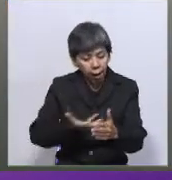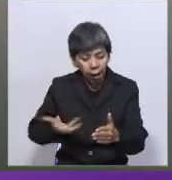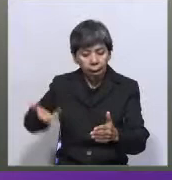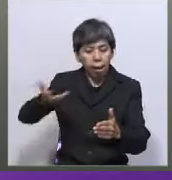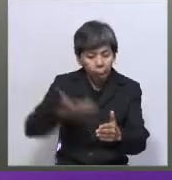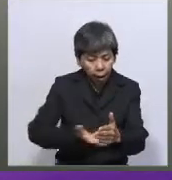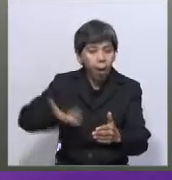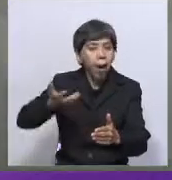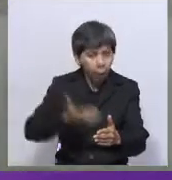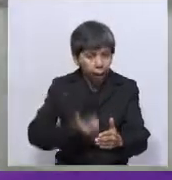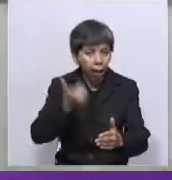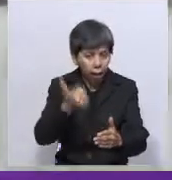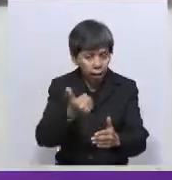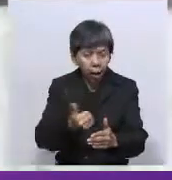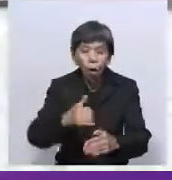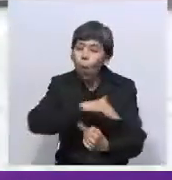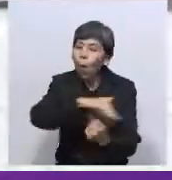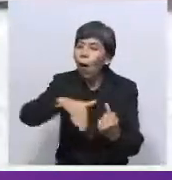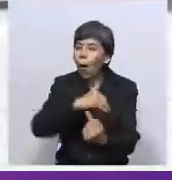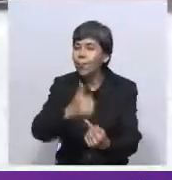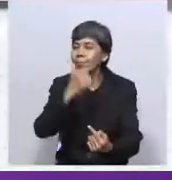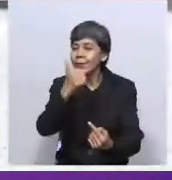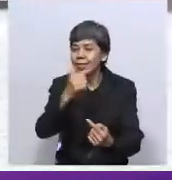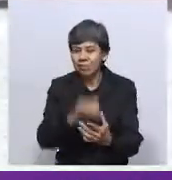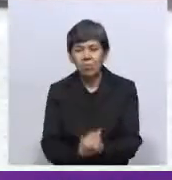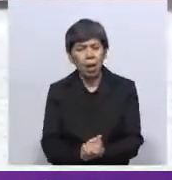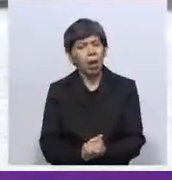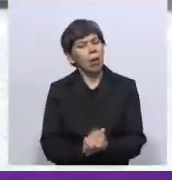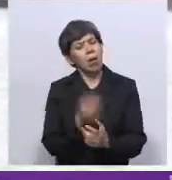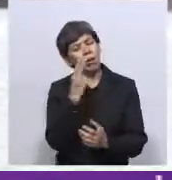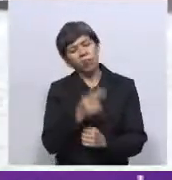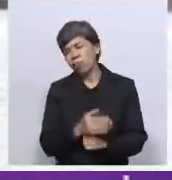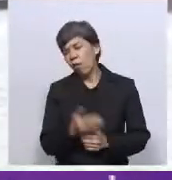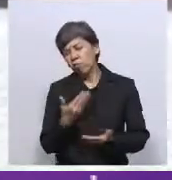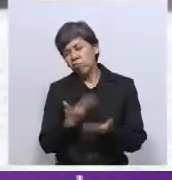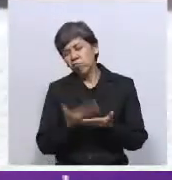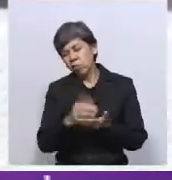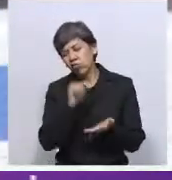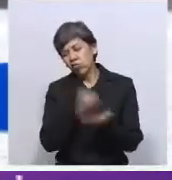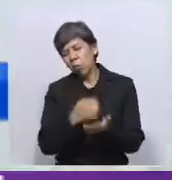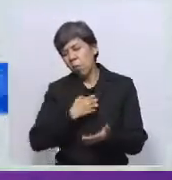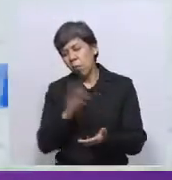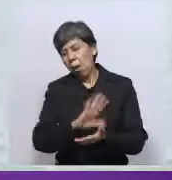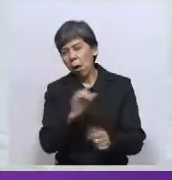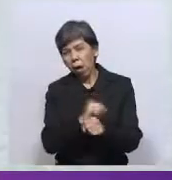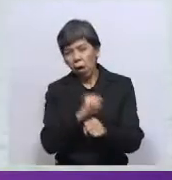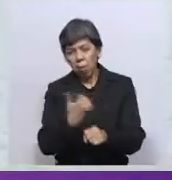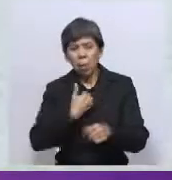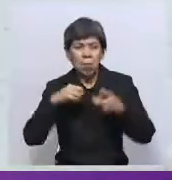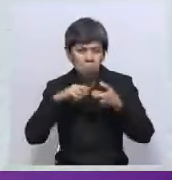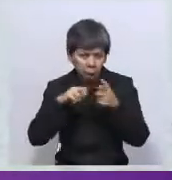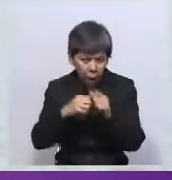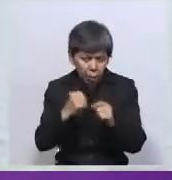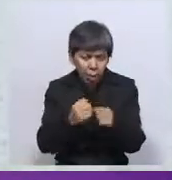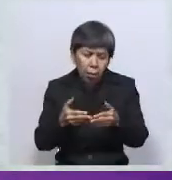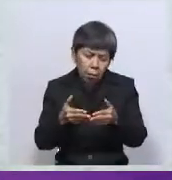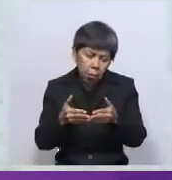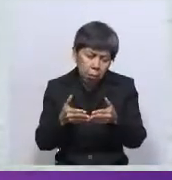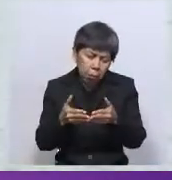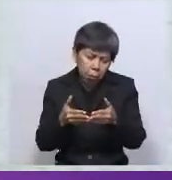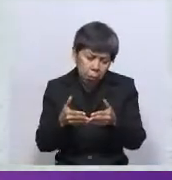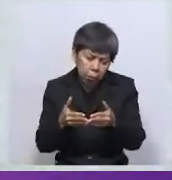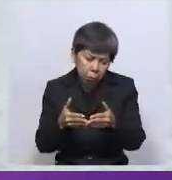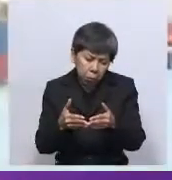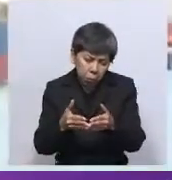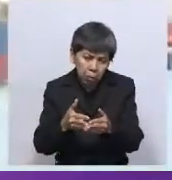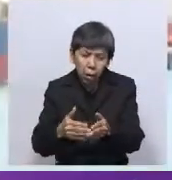บรรทุกสินค้าและเป็นมิตรกับสิ่งแวดล้อมแต่กลับไม่เป็นที่นิยมมากนักเนื่องจากข้อจำกัดของการเดินเรือท่าเทียบ